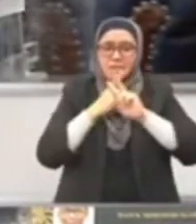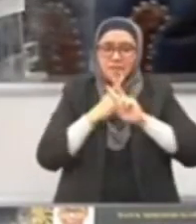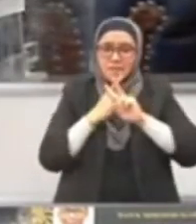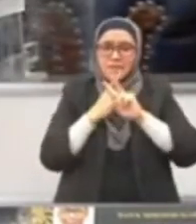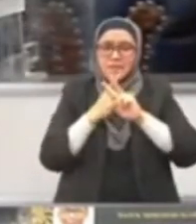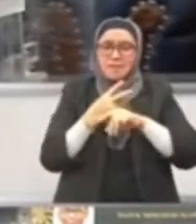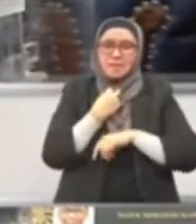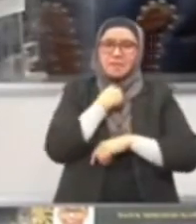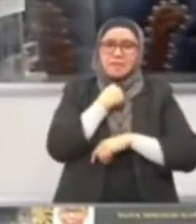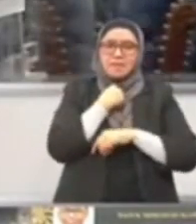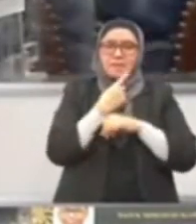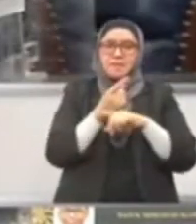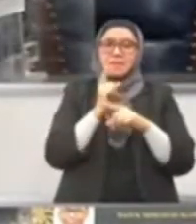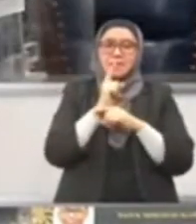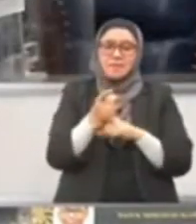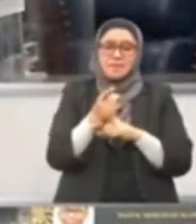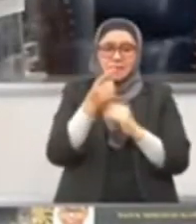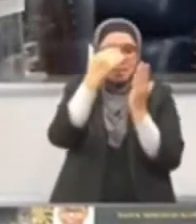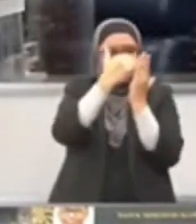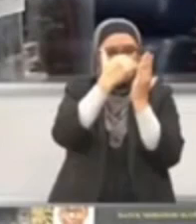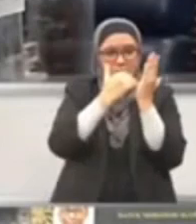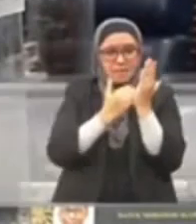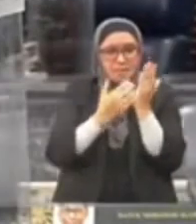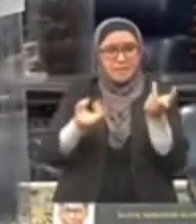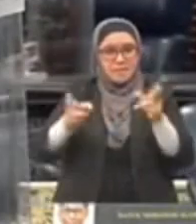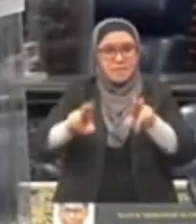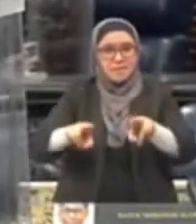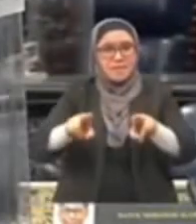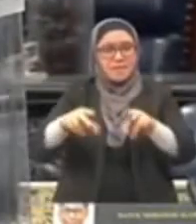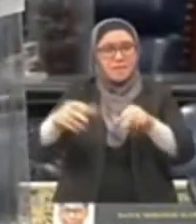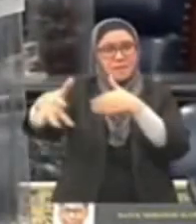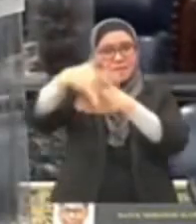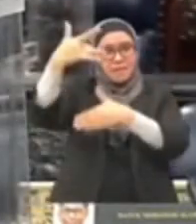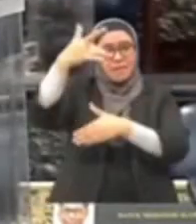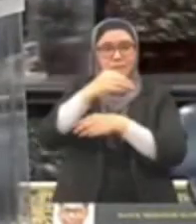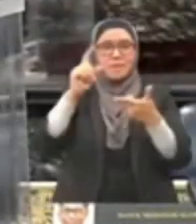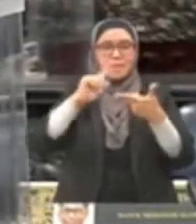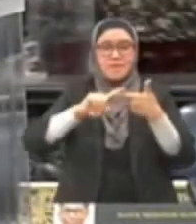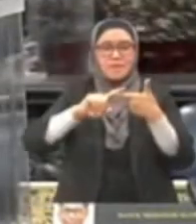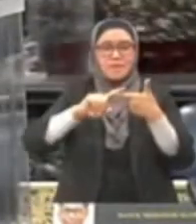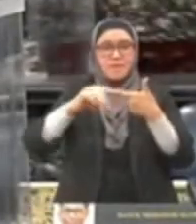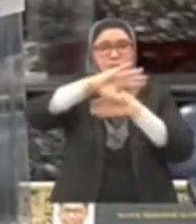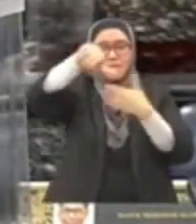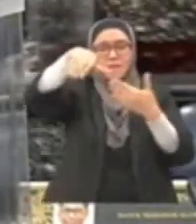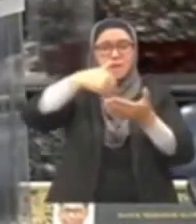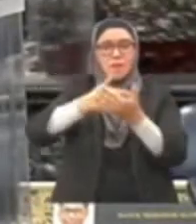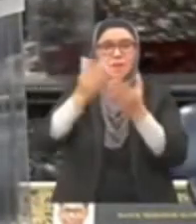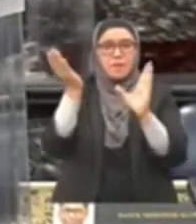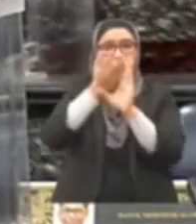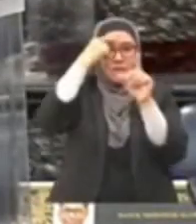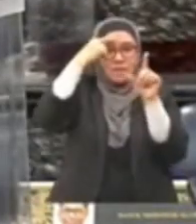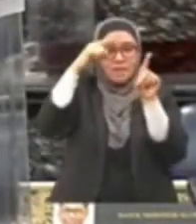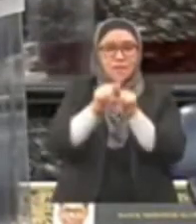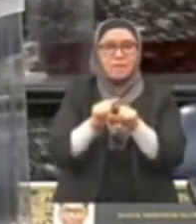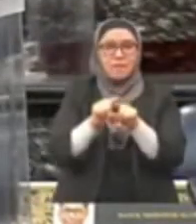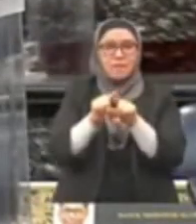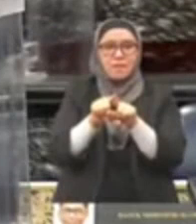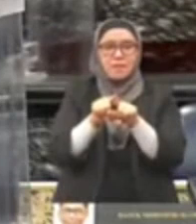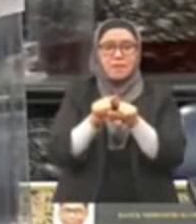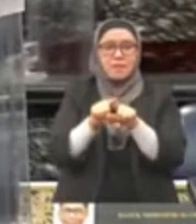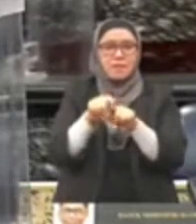asal pertama semua bank telah setuju untuk tidak mengkompon faedah mengenakan faedah atas